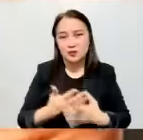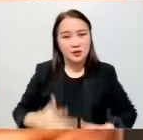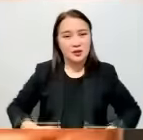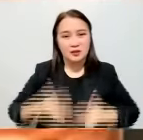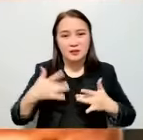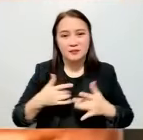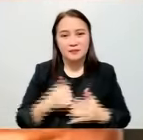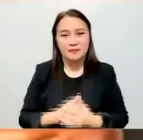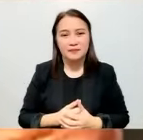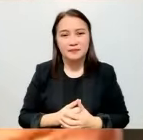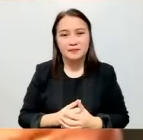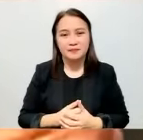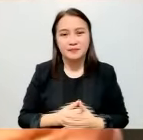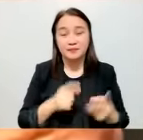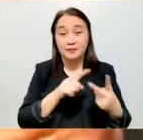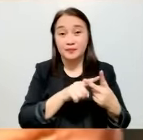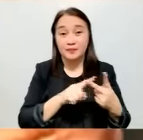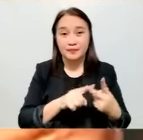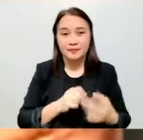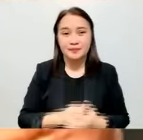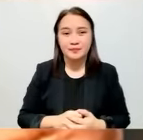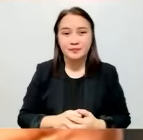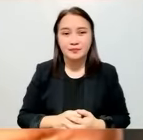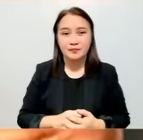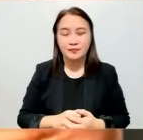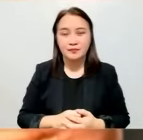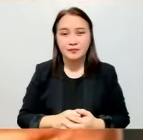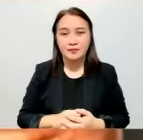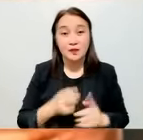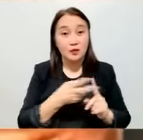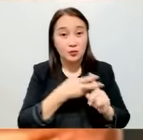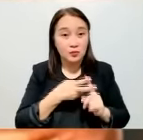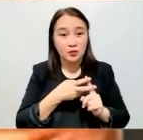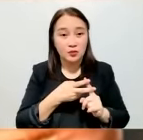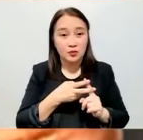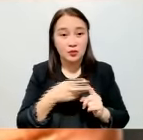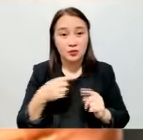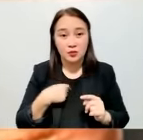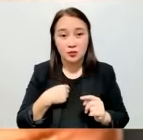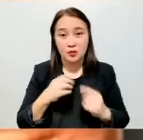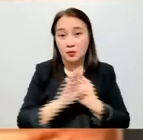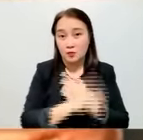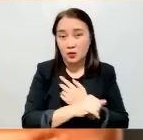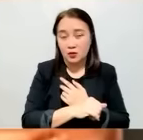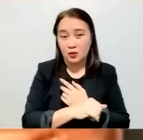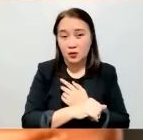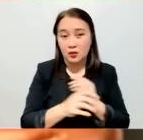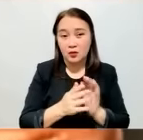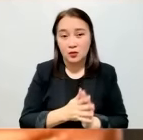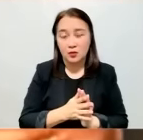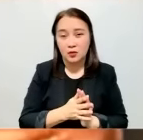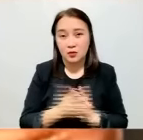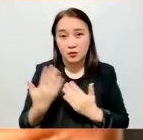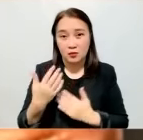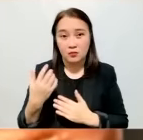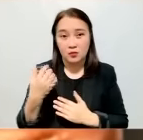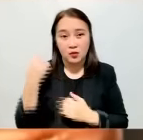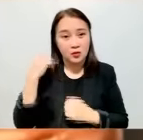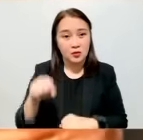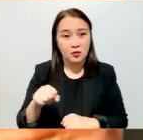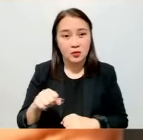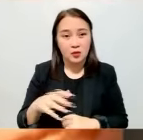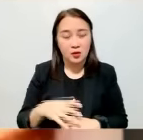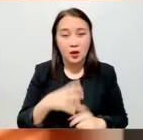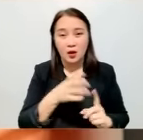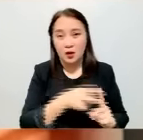Sinabi mismo ng mga militar na dumukot sa amin, nakapag bumalik kami sa Bagilo, sa Bayang Aktivista, nasusunod na makuha na